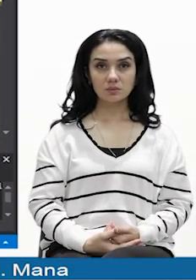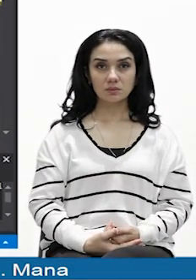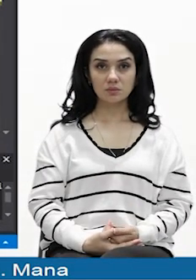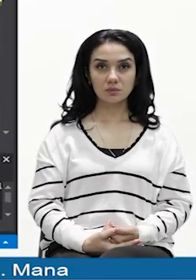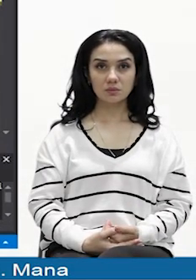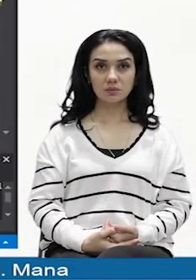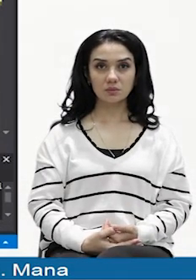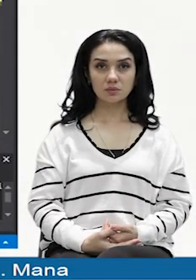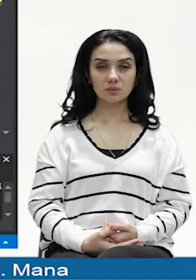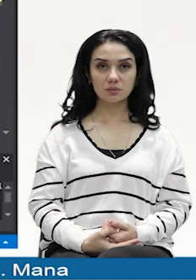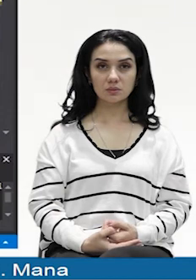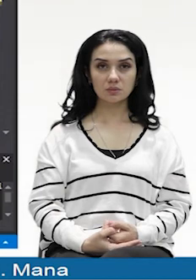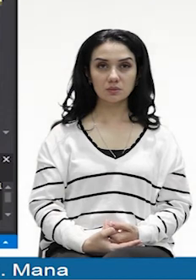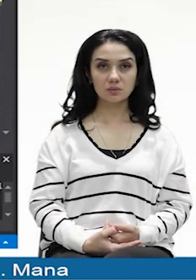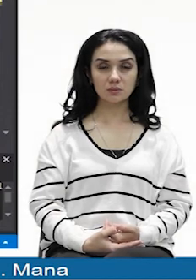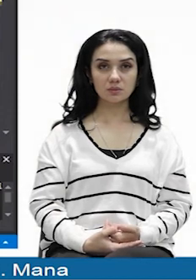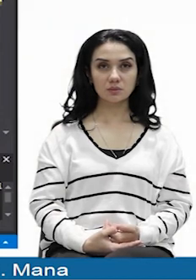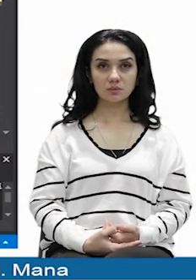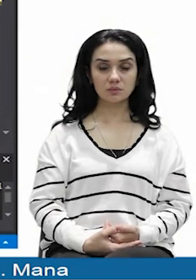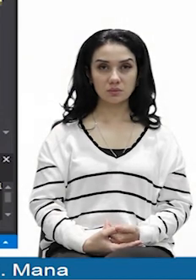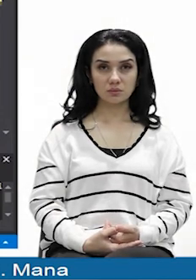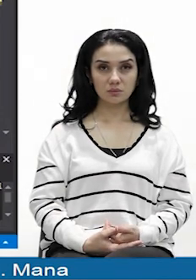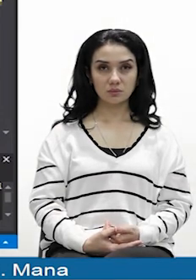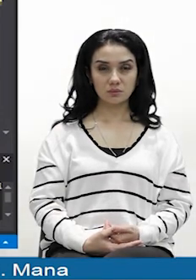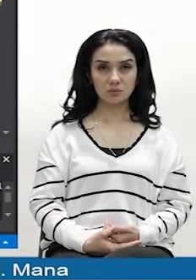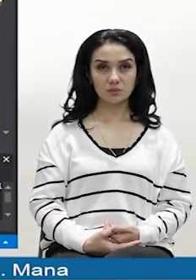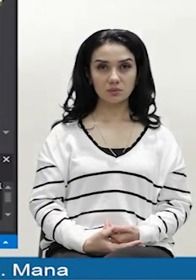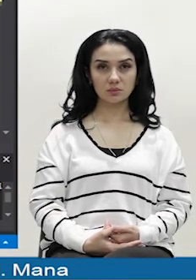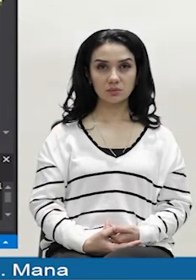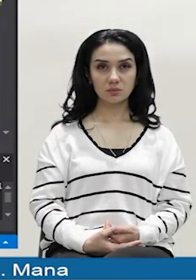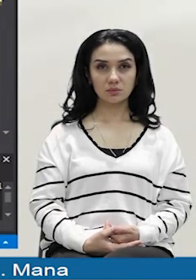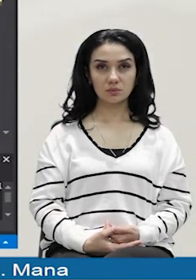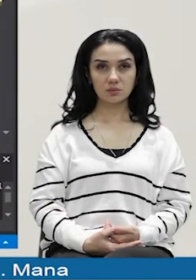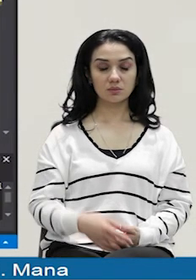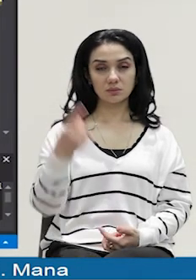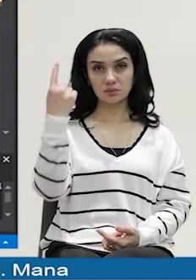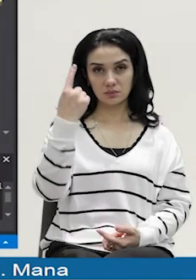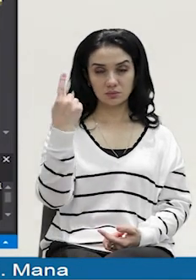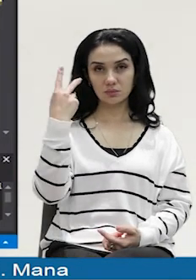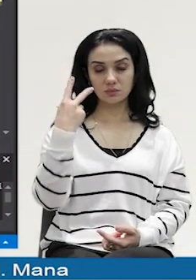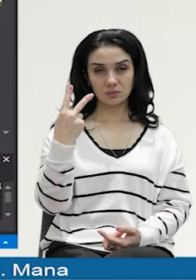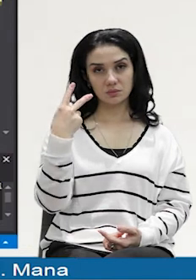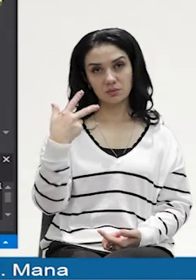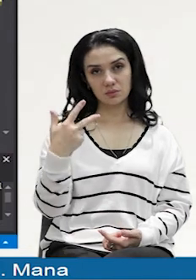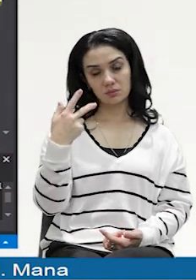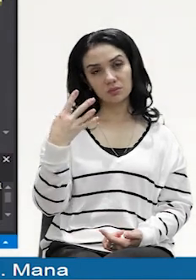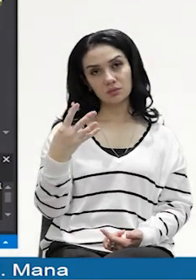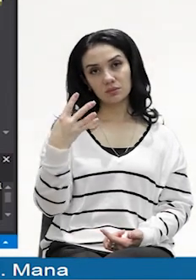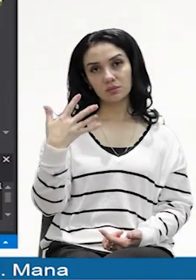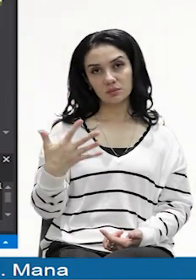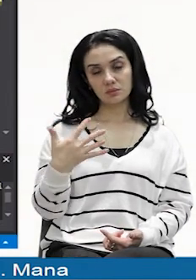Endi mana birlar, birlar uchun amal bajarayotgan bo'lsak, birinchisi 1, ikkinchisi 2 bo'ladi, keyingisi 3, 4,